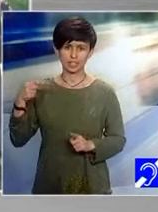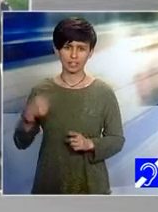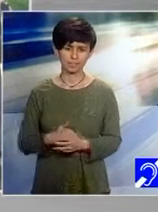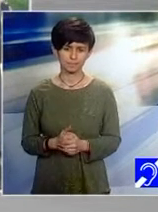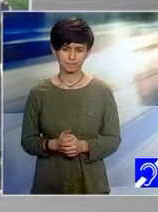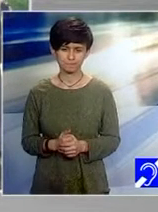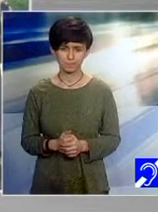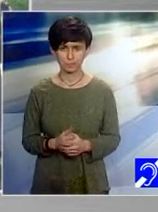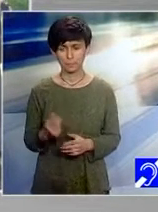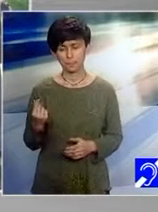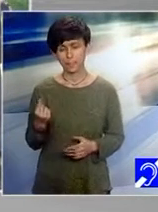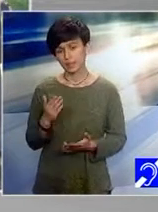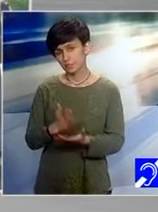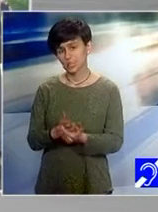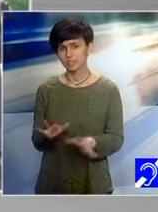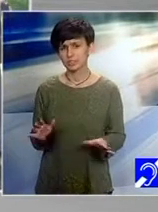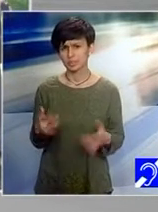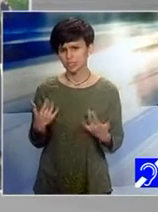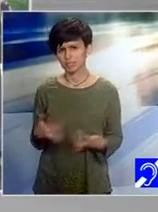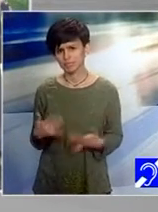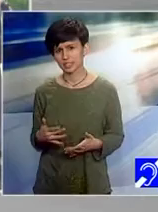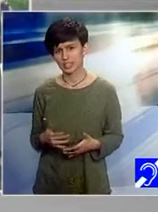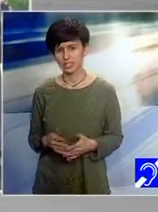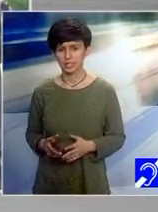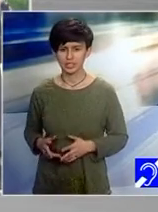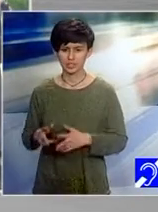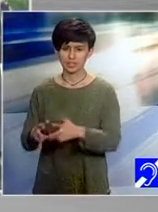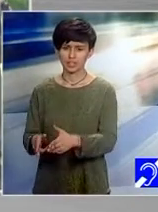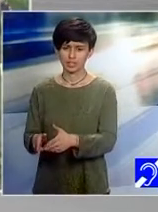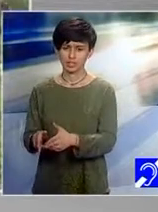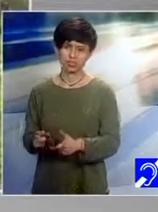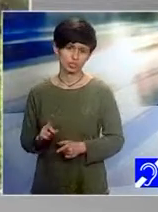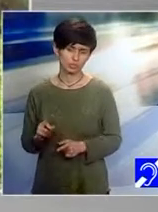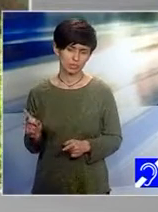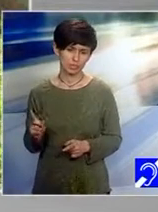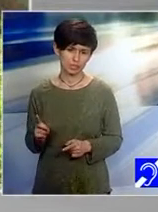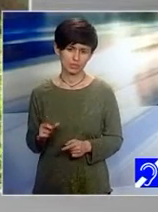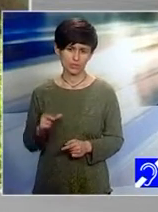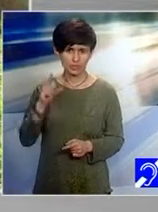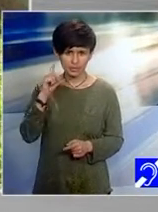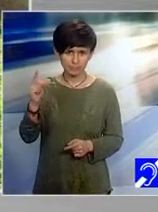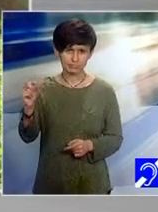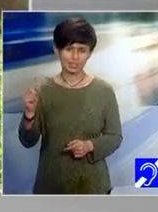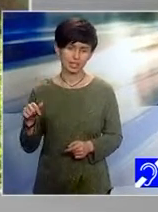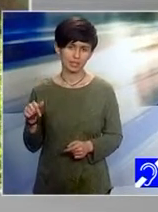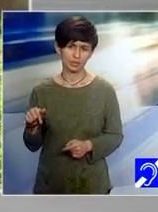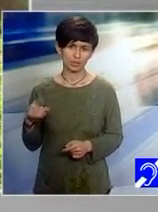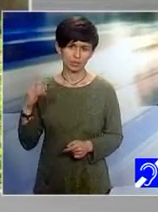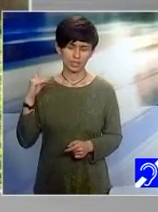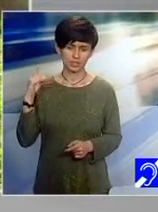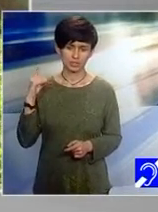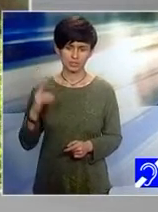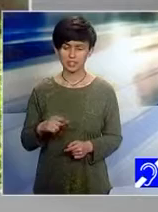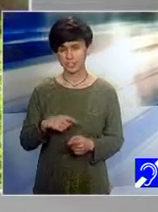drumurile nu s-au mai dus pe acolo, drumurile cu marfă, pe la Dumbrăveni,